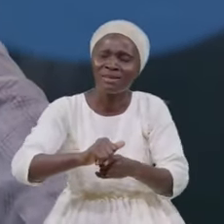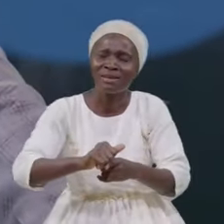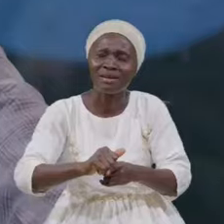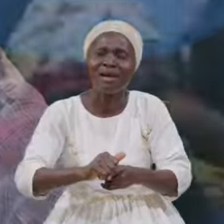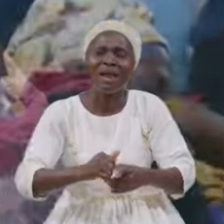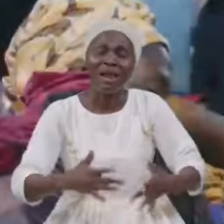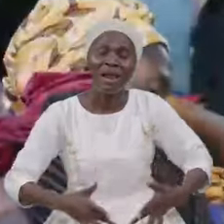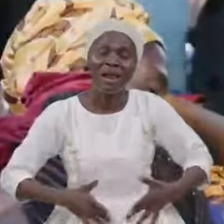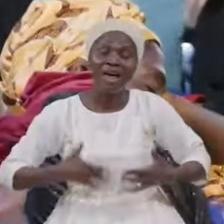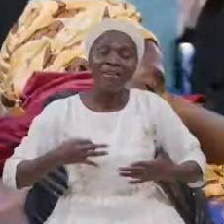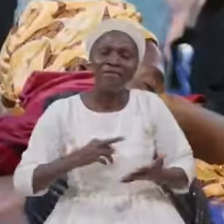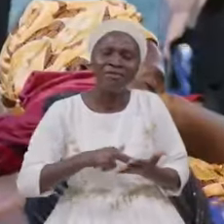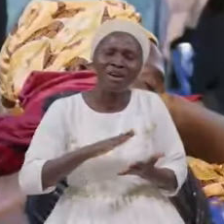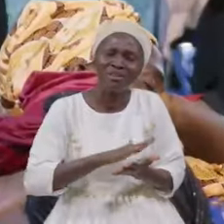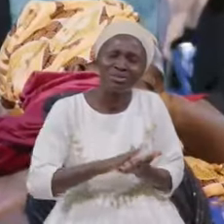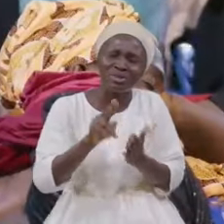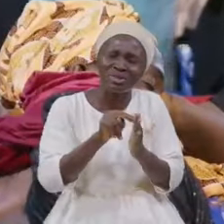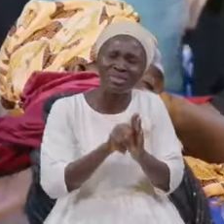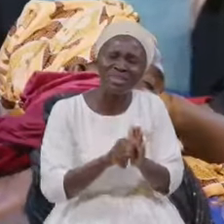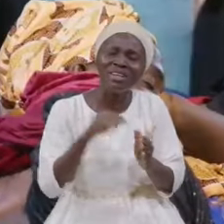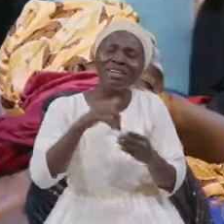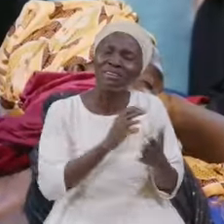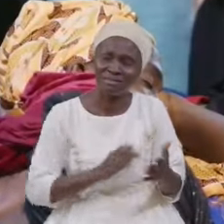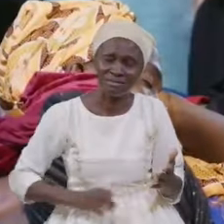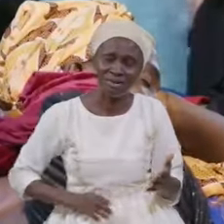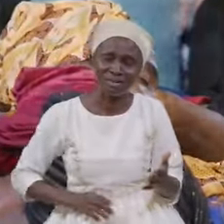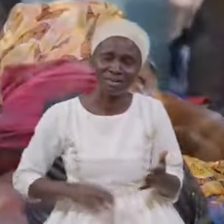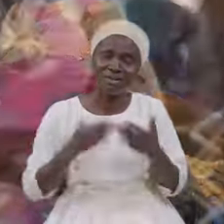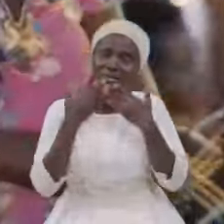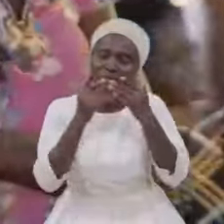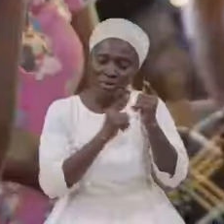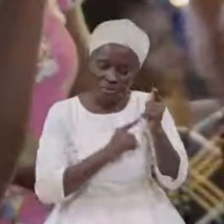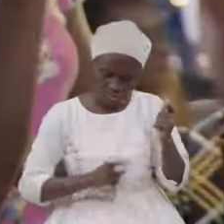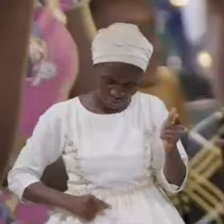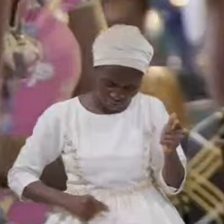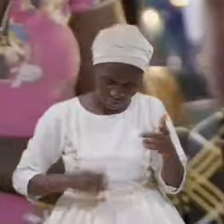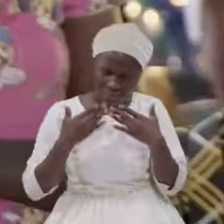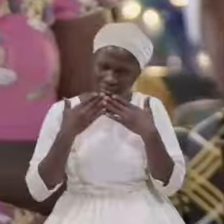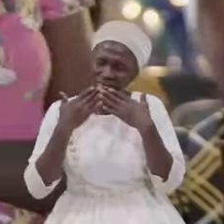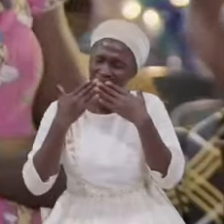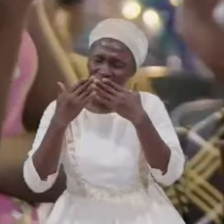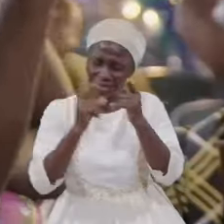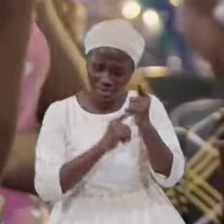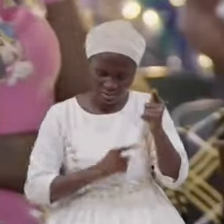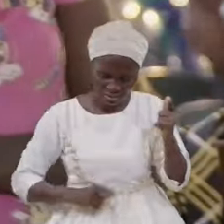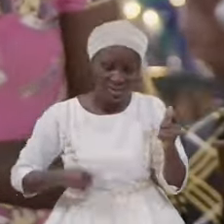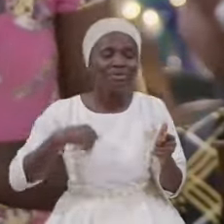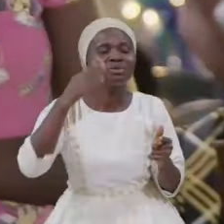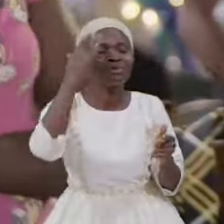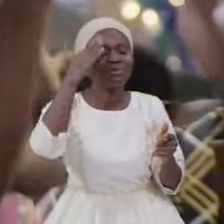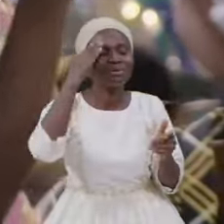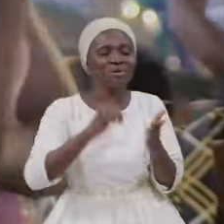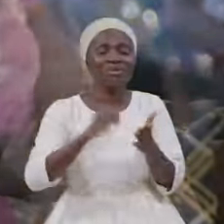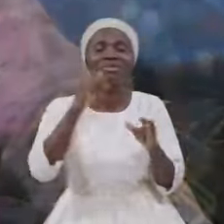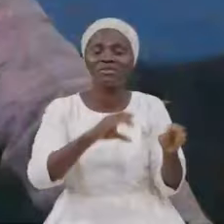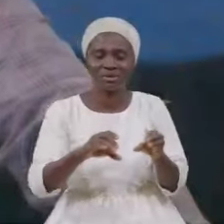en Christ. Merci, Seigneur. Merci, Seigneur. C'est fait.